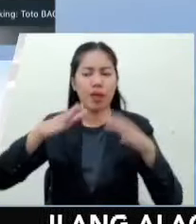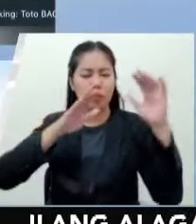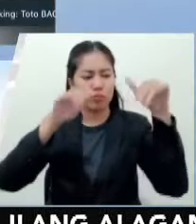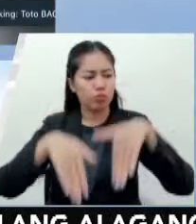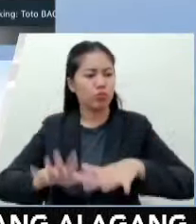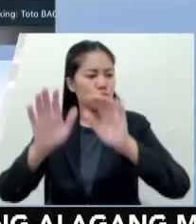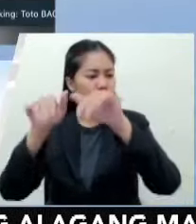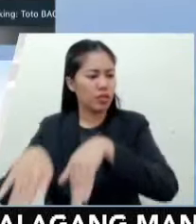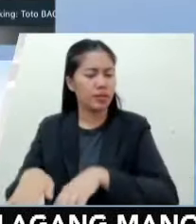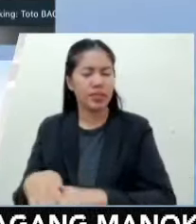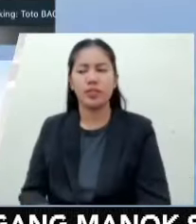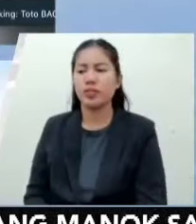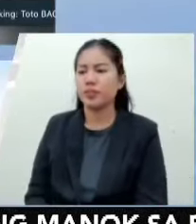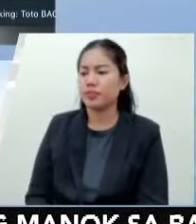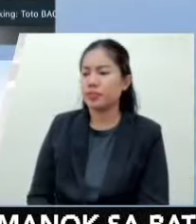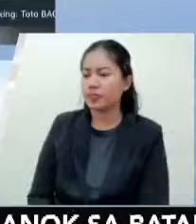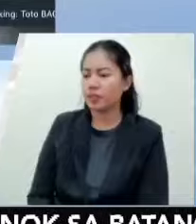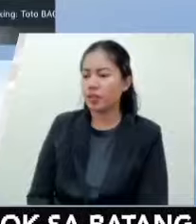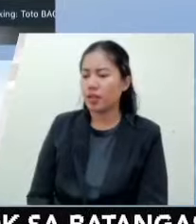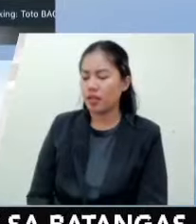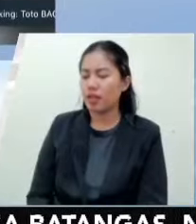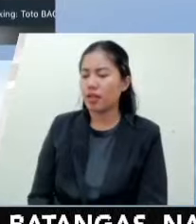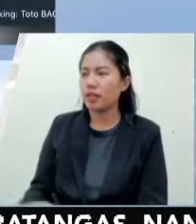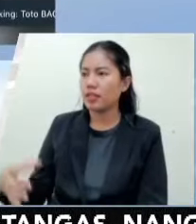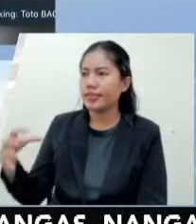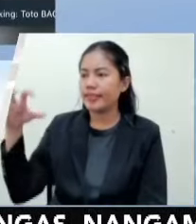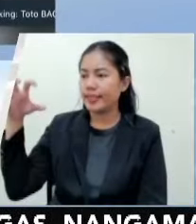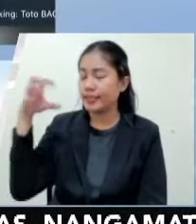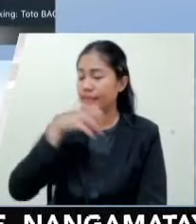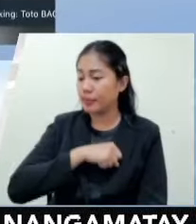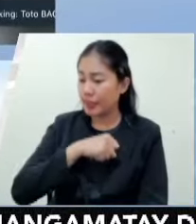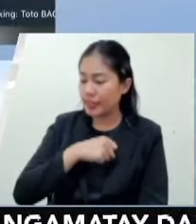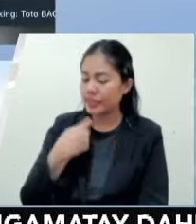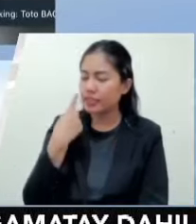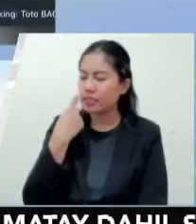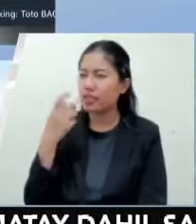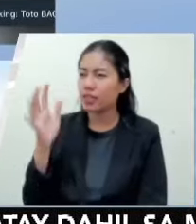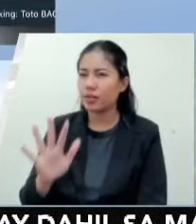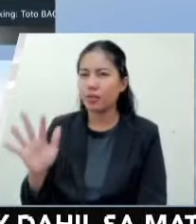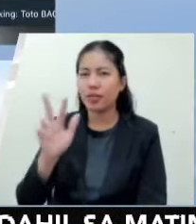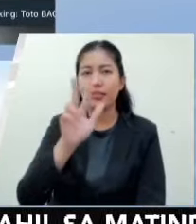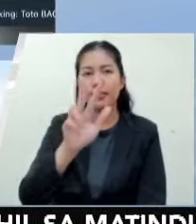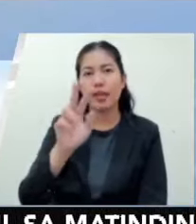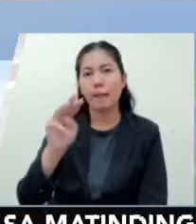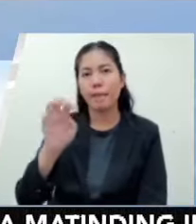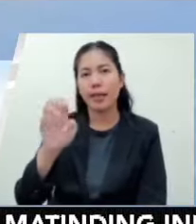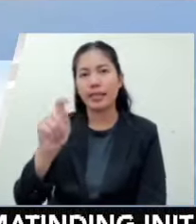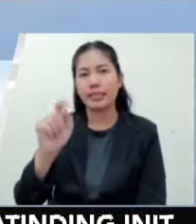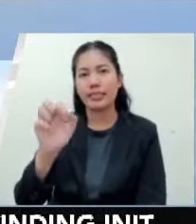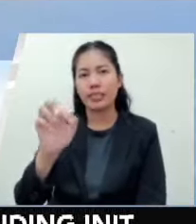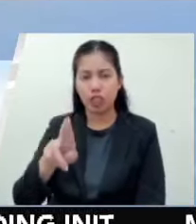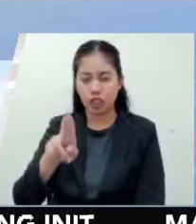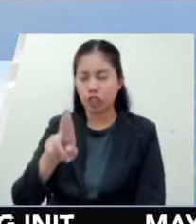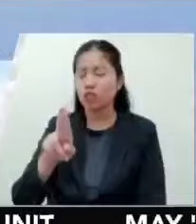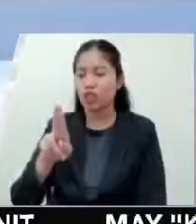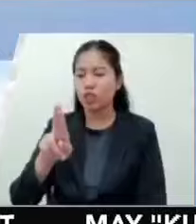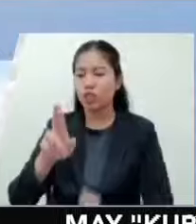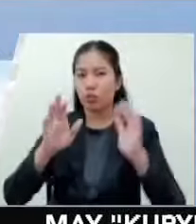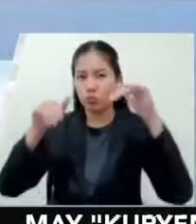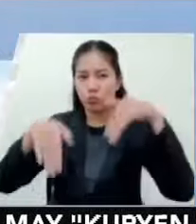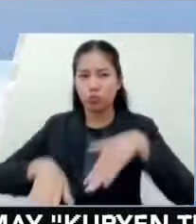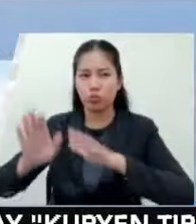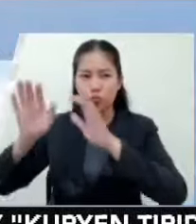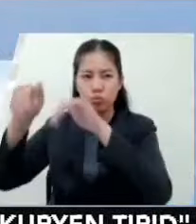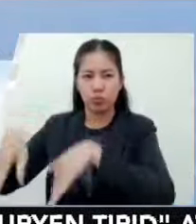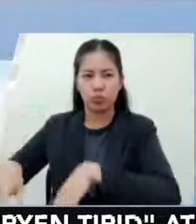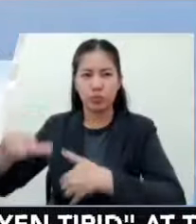natin, that's the reason why nagpalabas tayo ng tsunami warning, is that aabot ng 3 meters yung tsunami waves. Pero